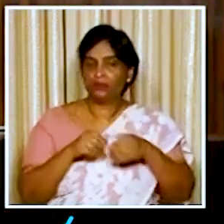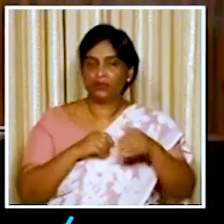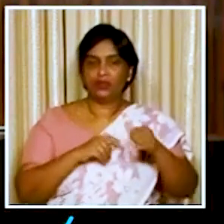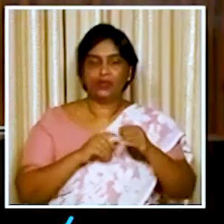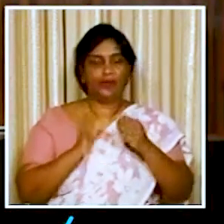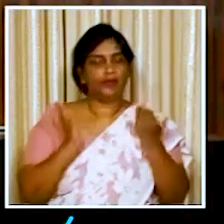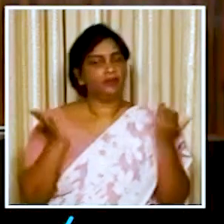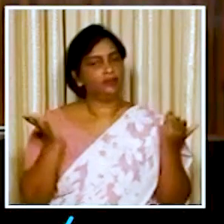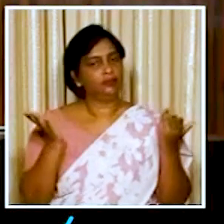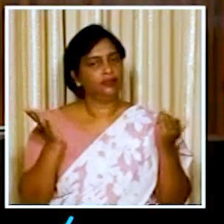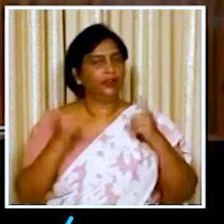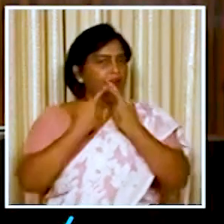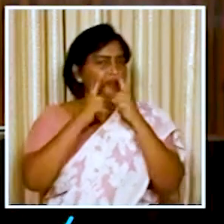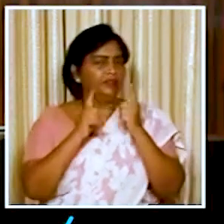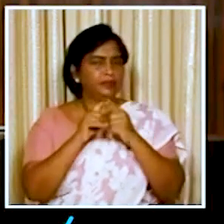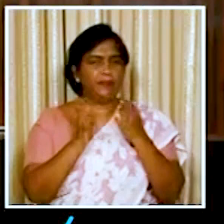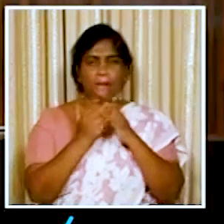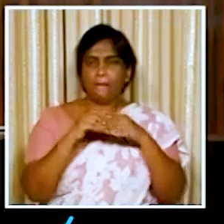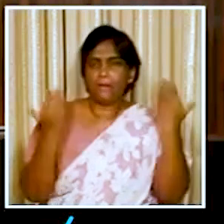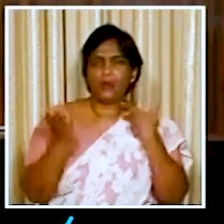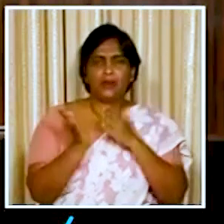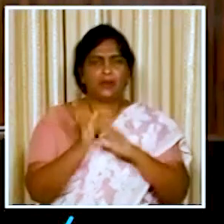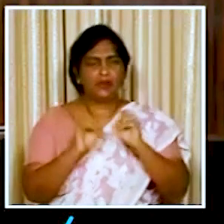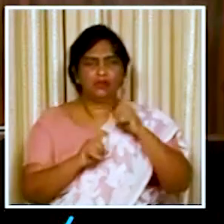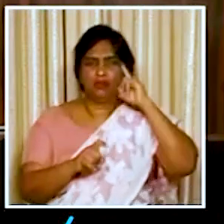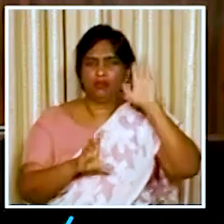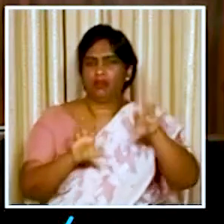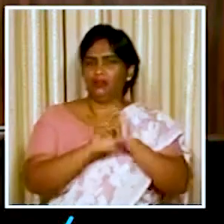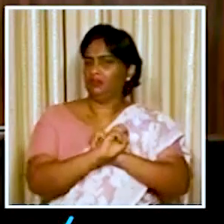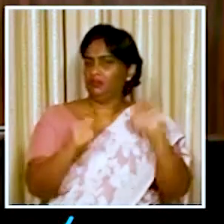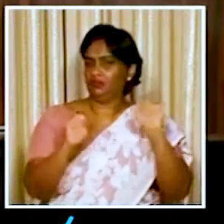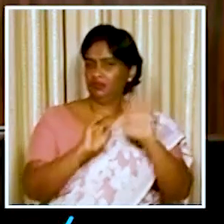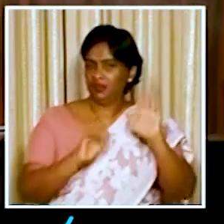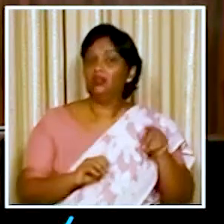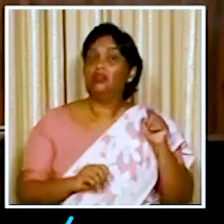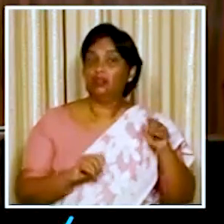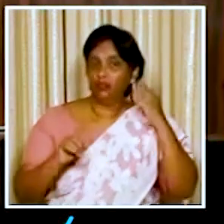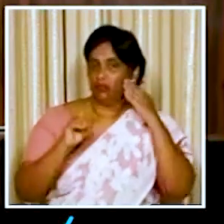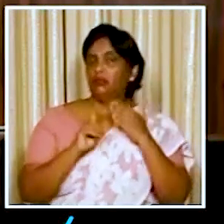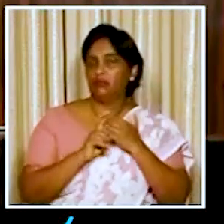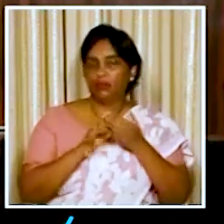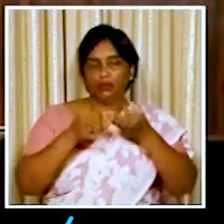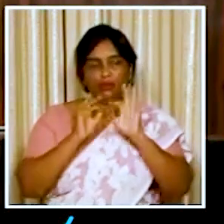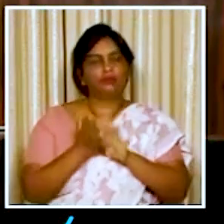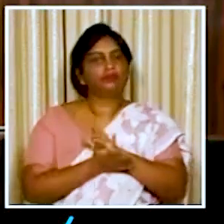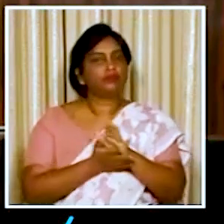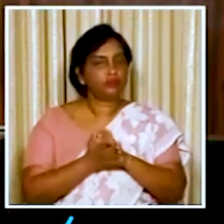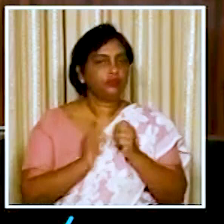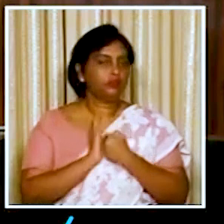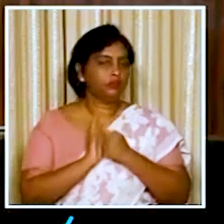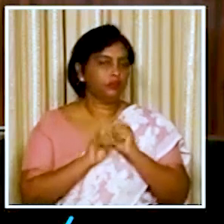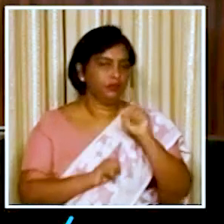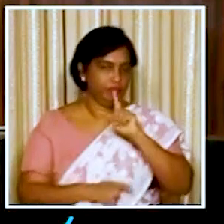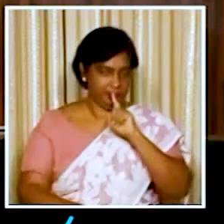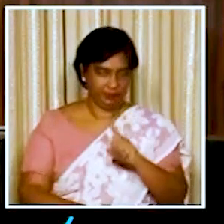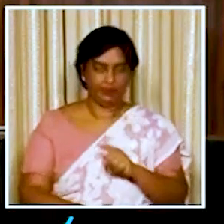විද්‍යුත් විවිධ විද්‍යුත් හා මුද්‍රිත මාධ්‍ය මගින් සාවාද්‍ය තොරතුරු ප්‍රචාරය සිදුවන බැවින් ඒ සම්බන්ධයෙන්ද නිවැරදි තත්ත්වය මම ගරු සභාවට දැනුම් දීමට කැමැත්